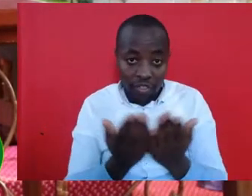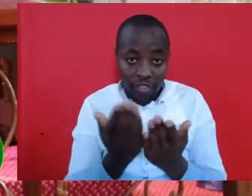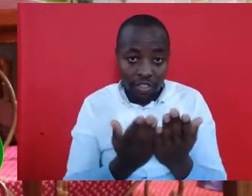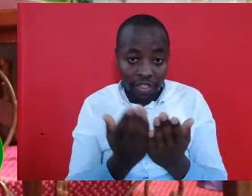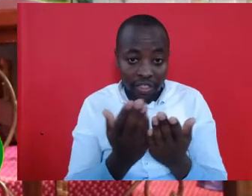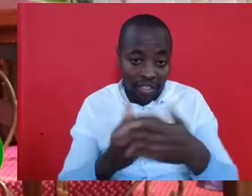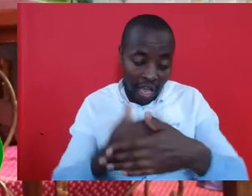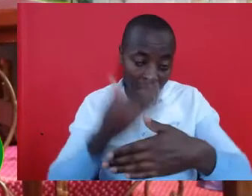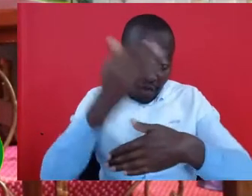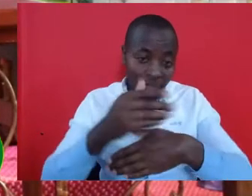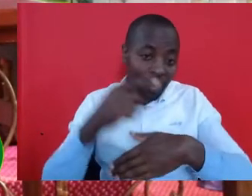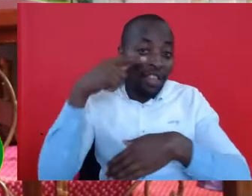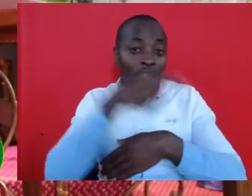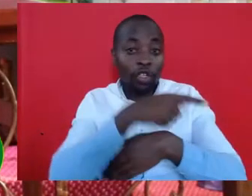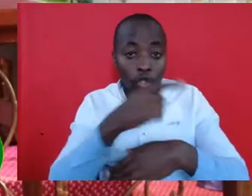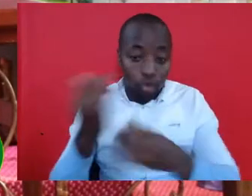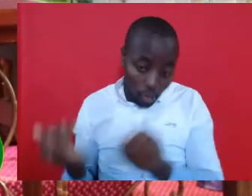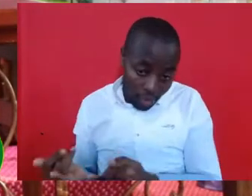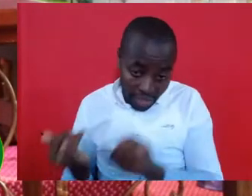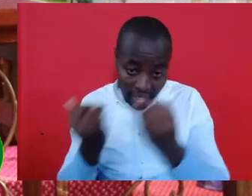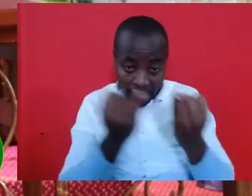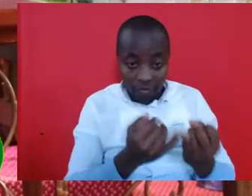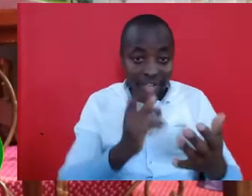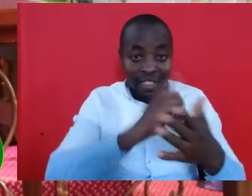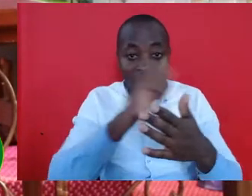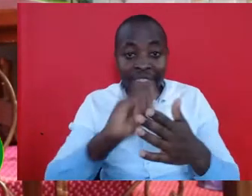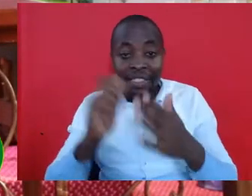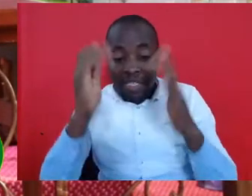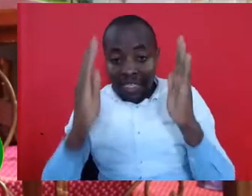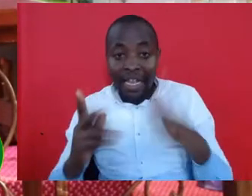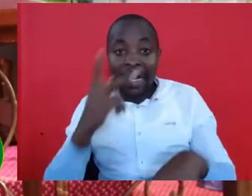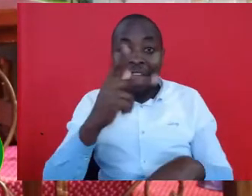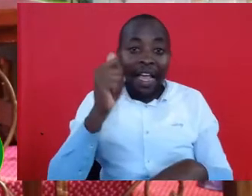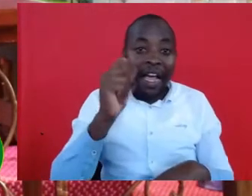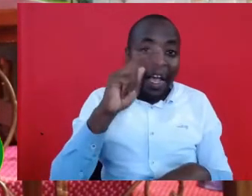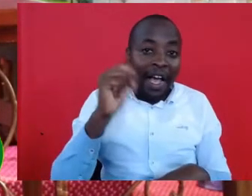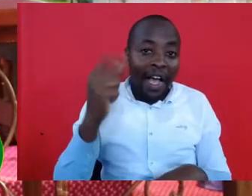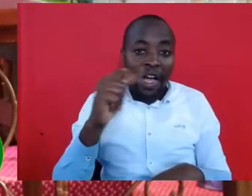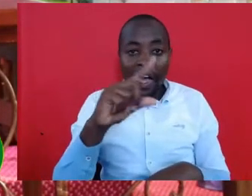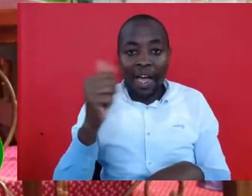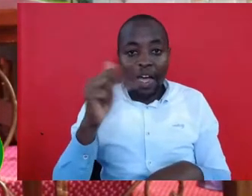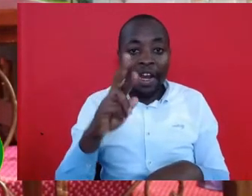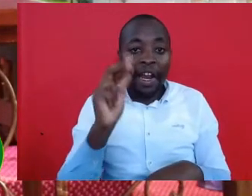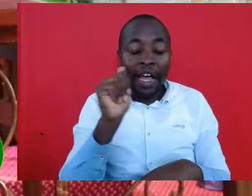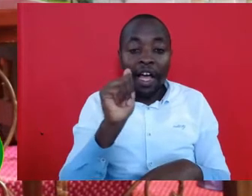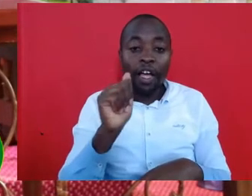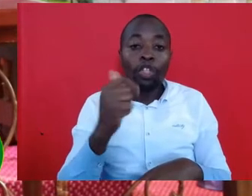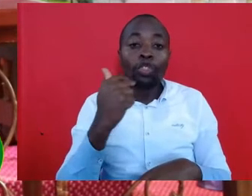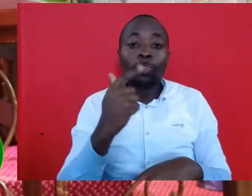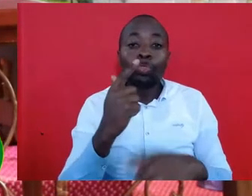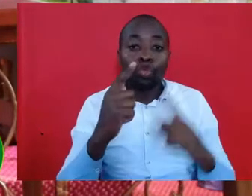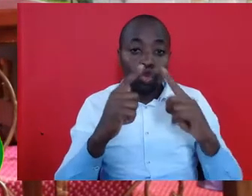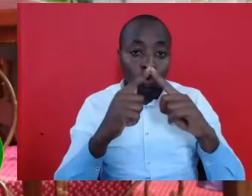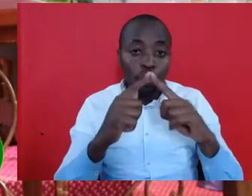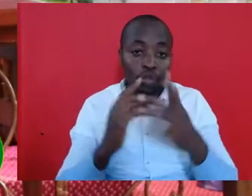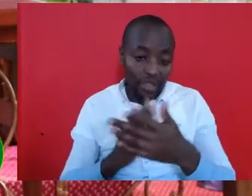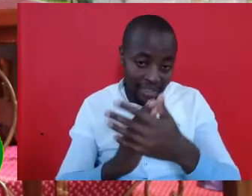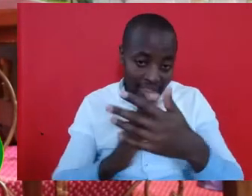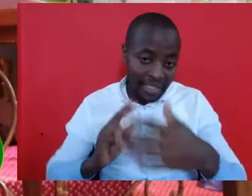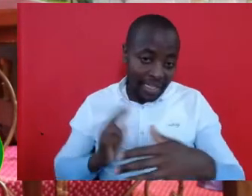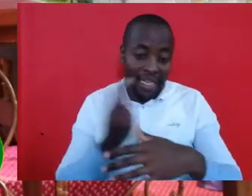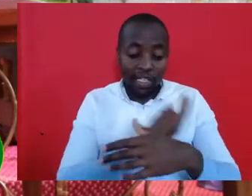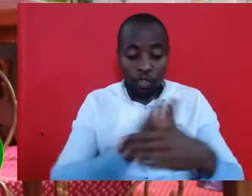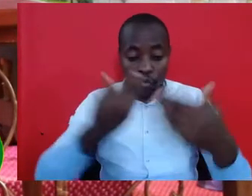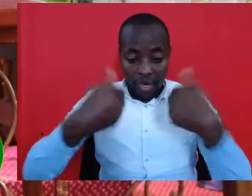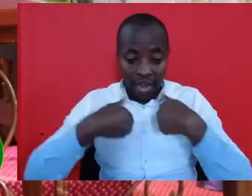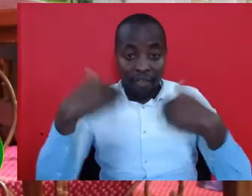ndugu Kangara aweze kutuongoza. Pale nje tuwakumbusha pia kuna vitu ambavyo vimeuzwa, tuendelee